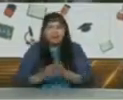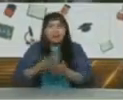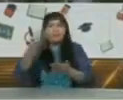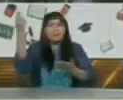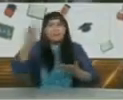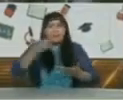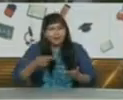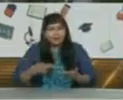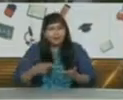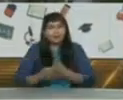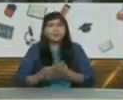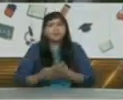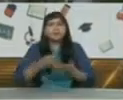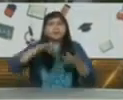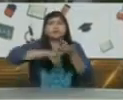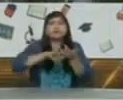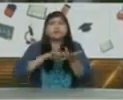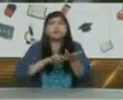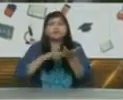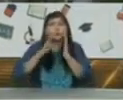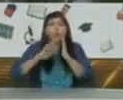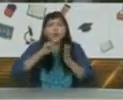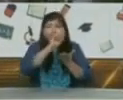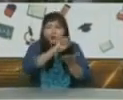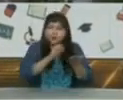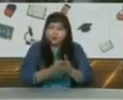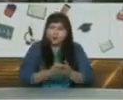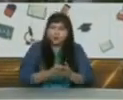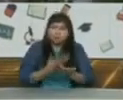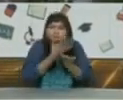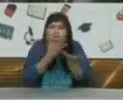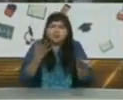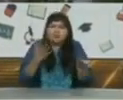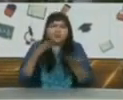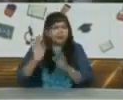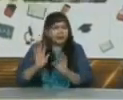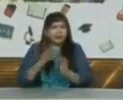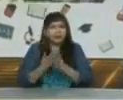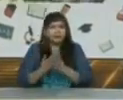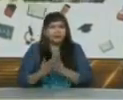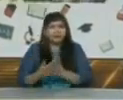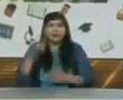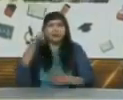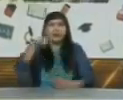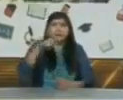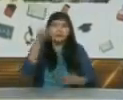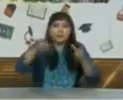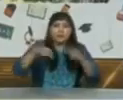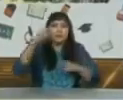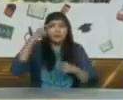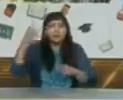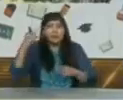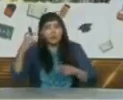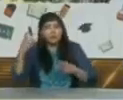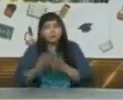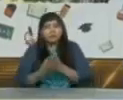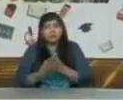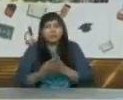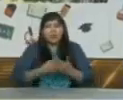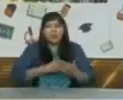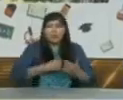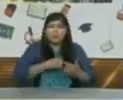पेंटिंग है, स्टोरी राइटिंग है, आप बहुत कुछ कर सकते हैं। अपने थॉट्स को, इमोशंस